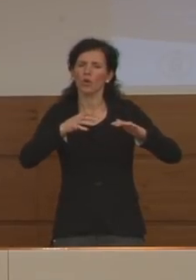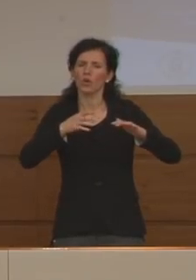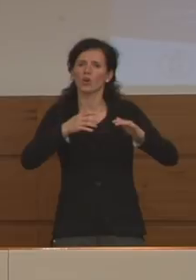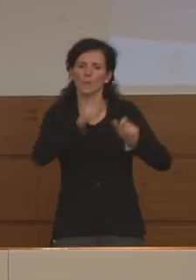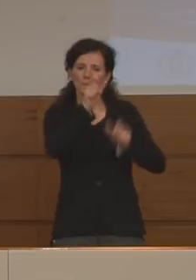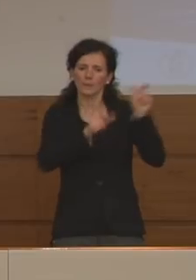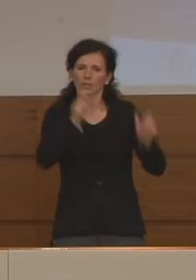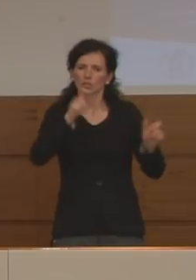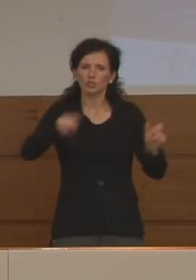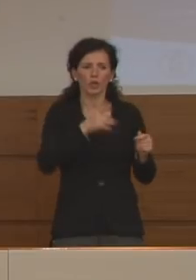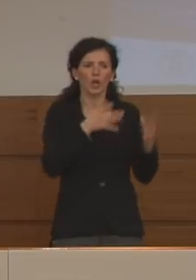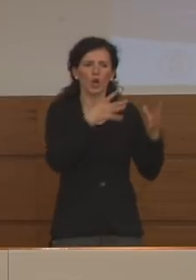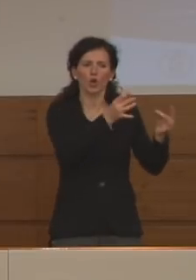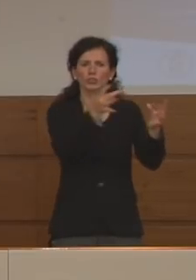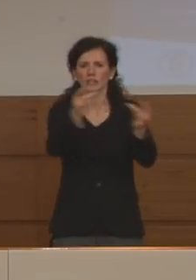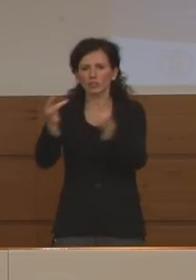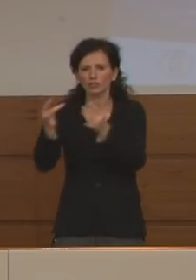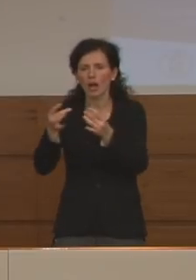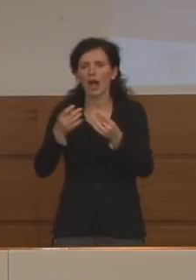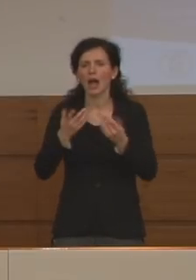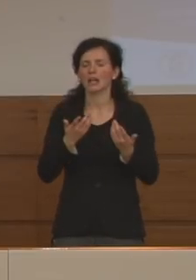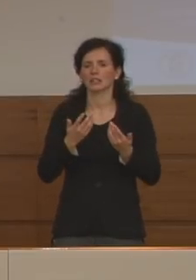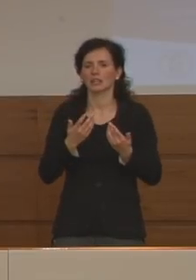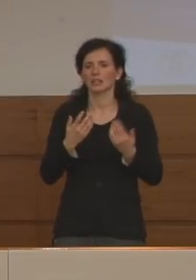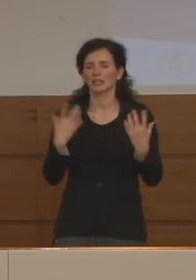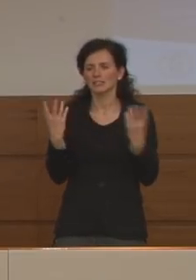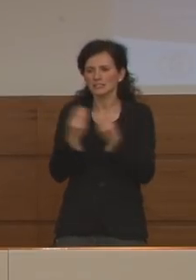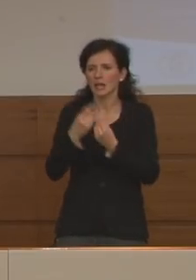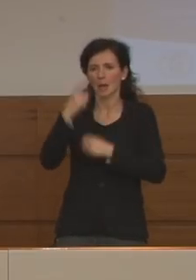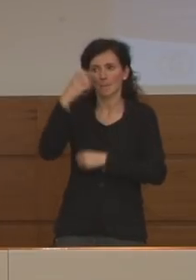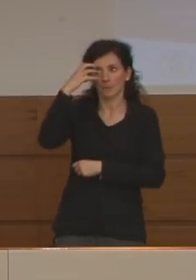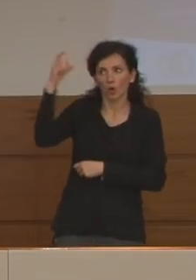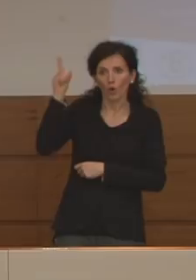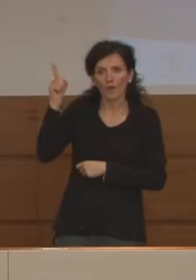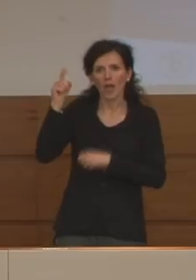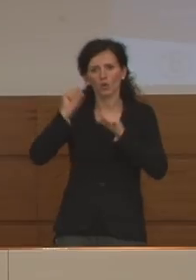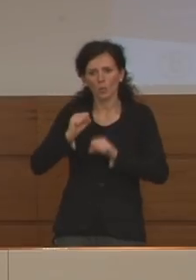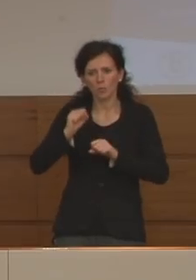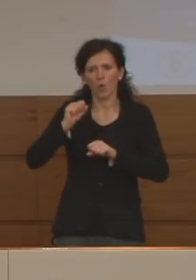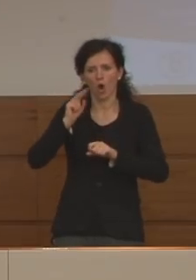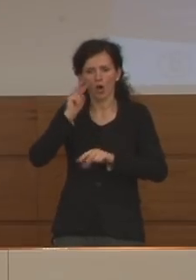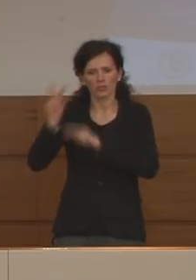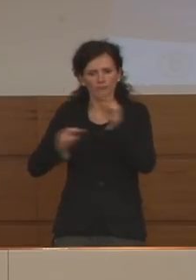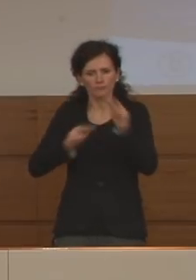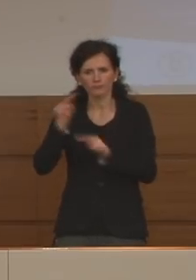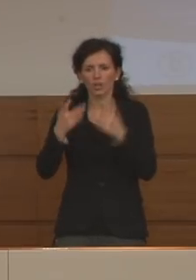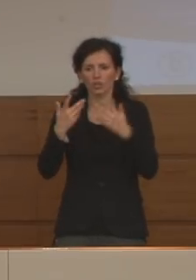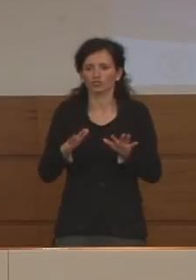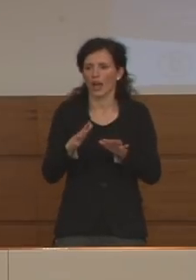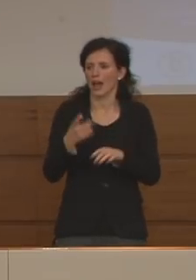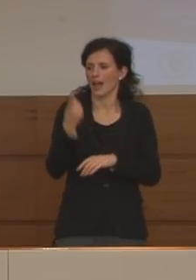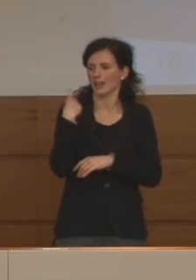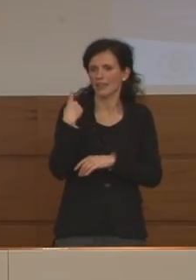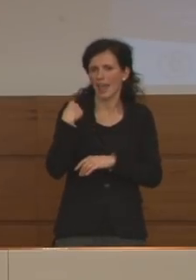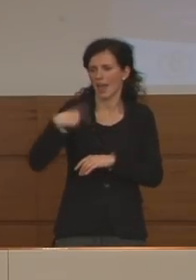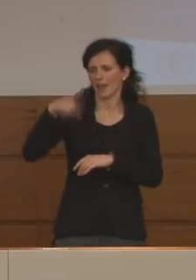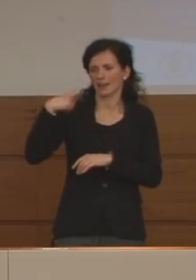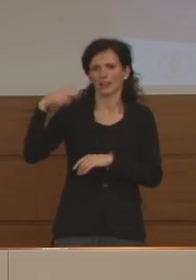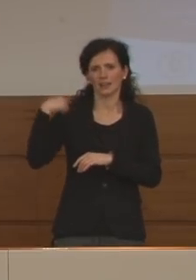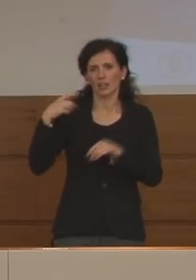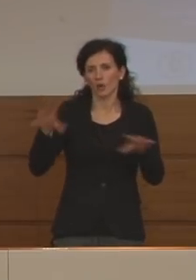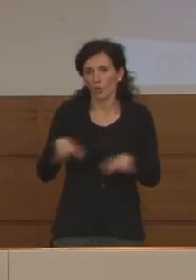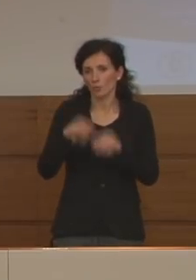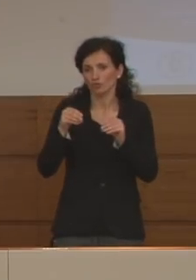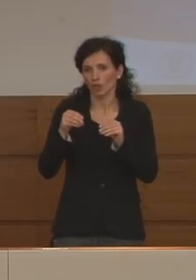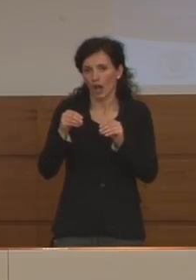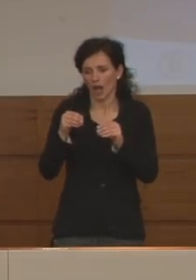le discussioni che già da ieri sono iniziate cominciate ecco per fortuna ho premesso che non sono